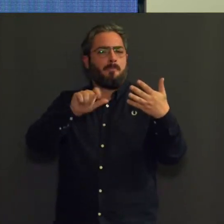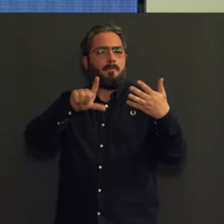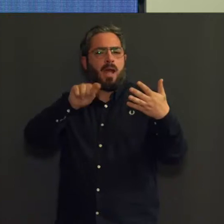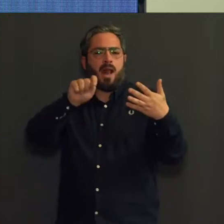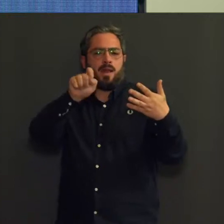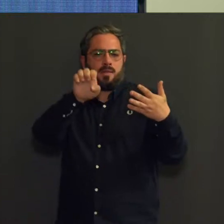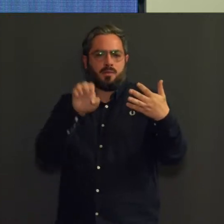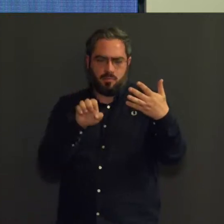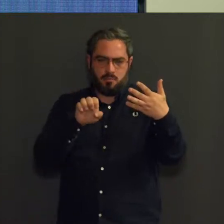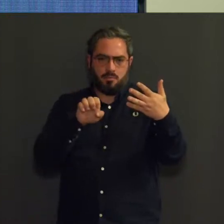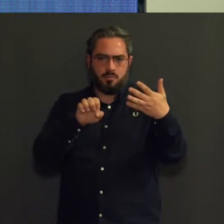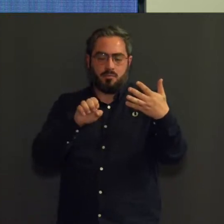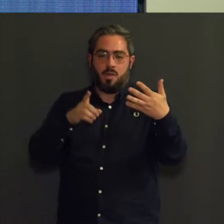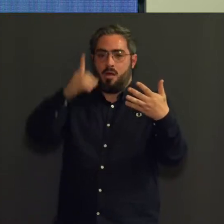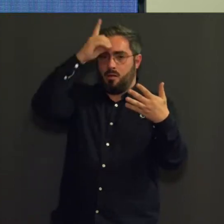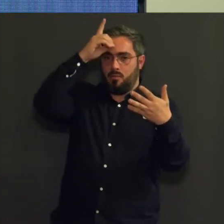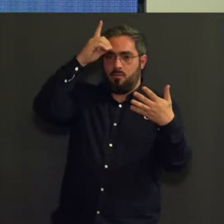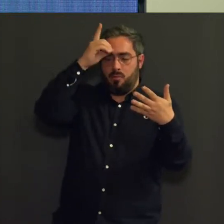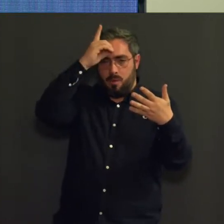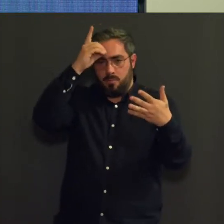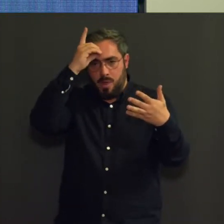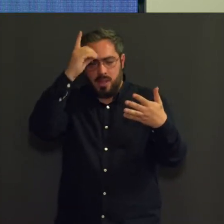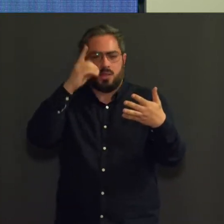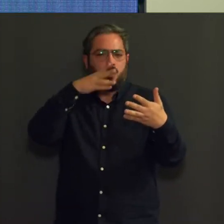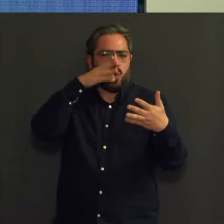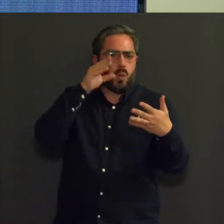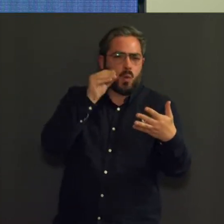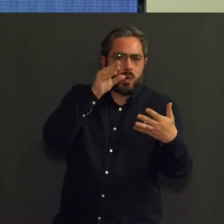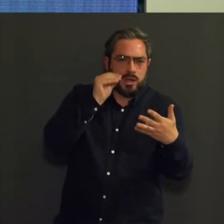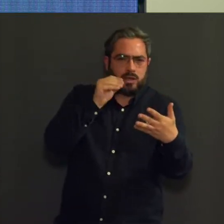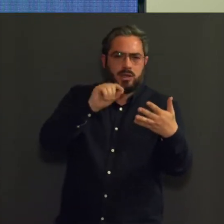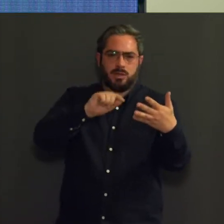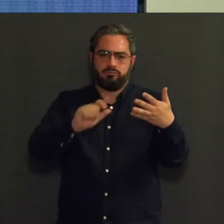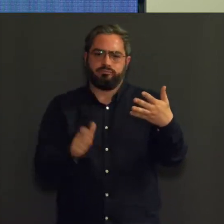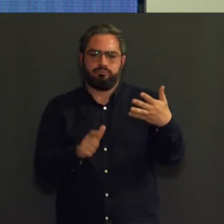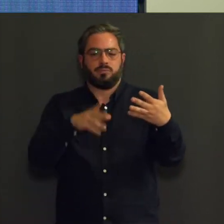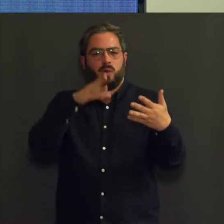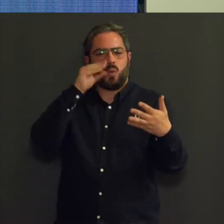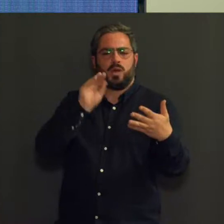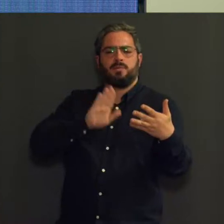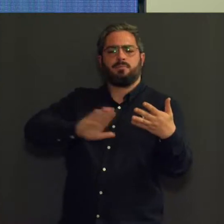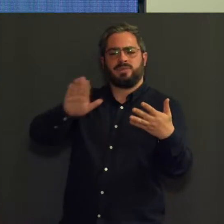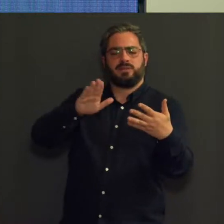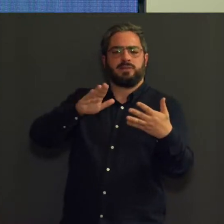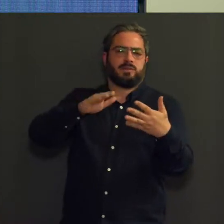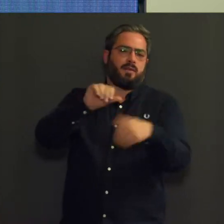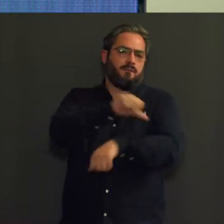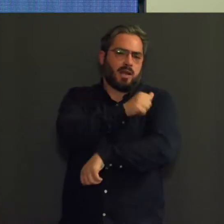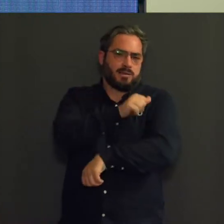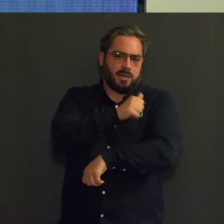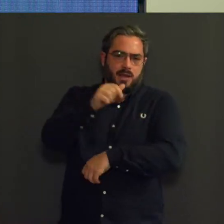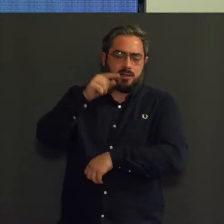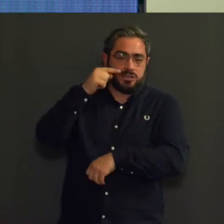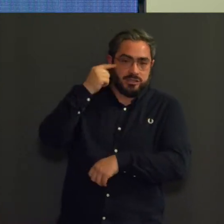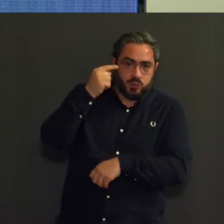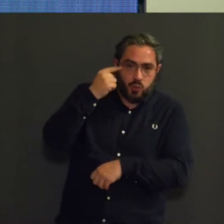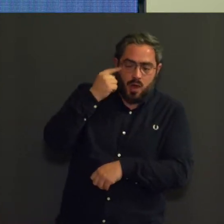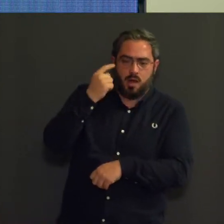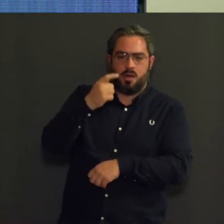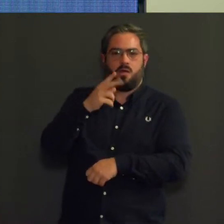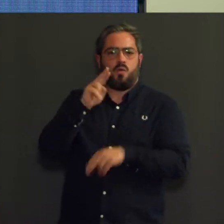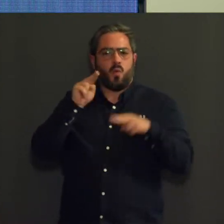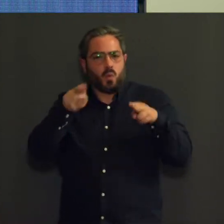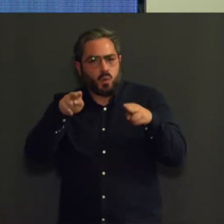par un grand pays comme la Hongrie qui a des vaccins chinois et des vaccins soviétiques